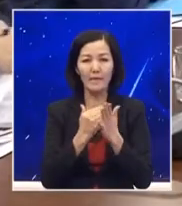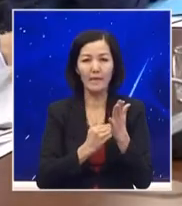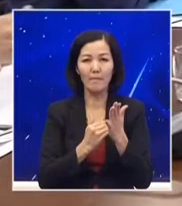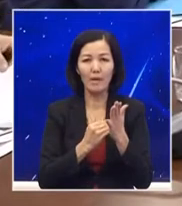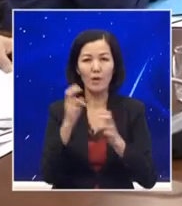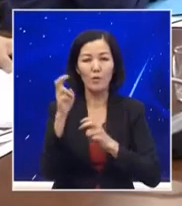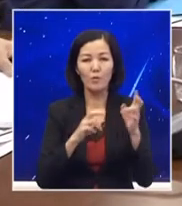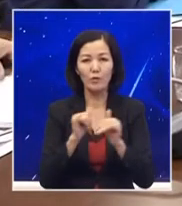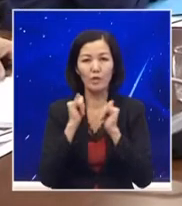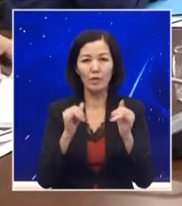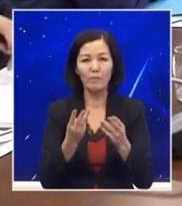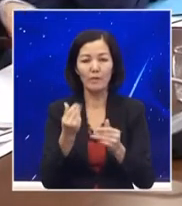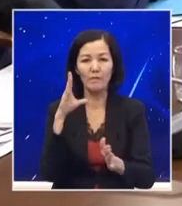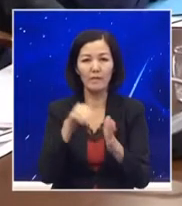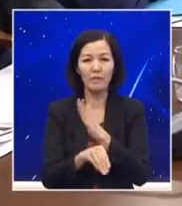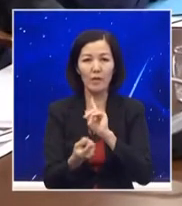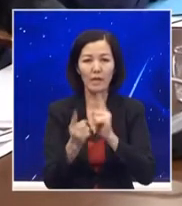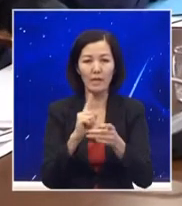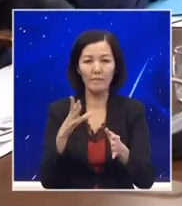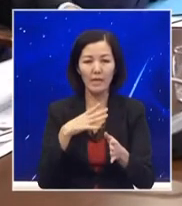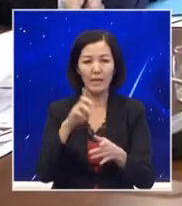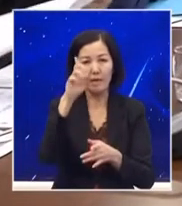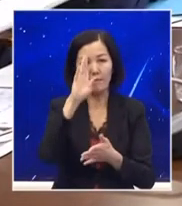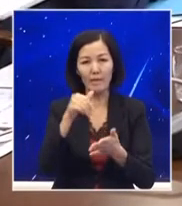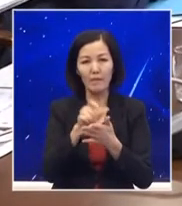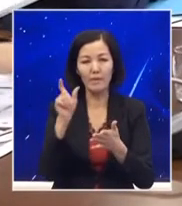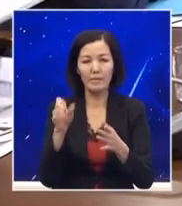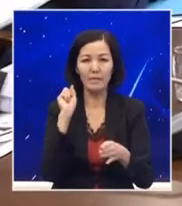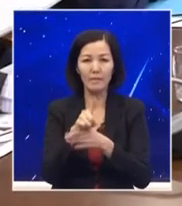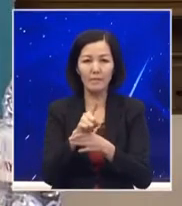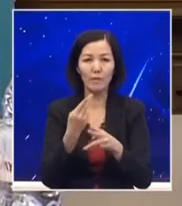өндірісті дамытудың инвестициялық құралына айналып келеді. Мемлекет